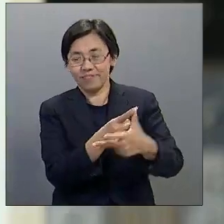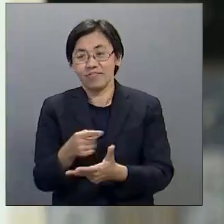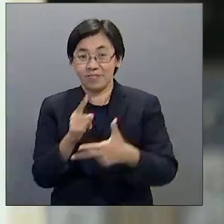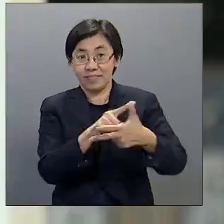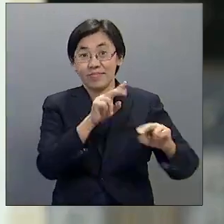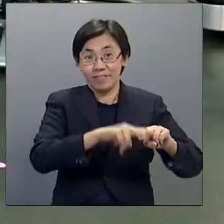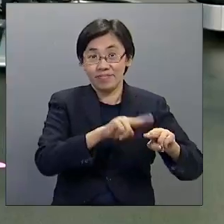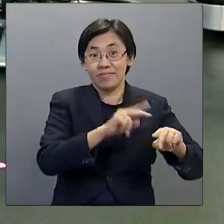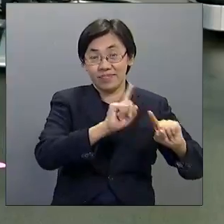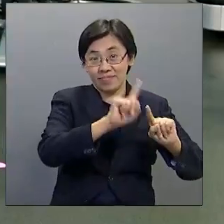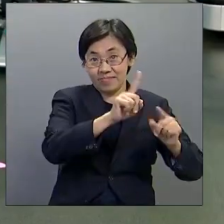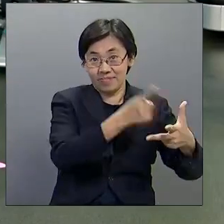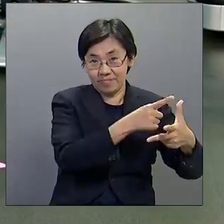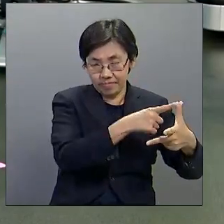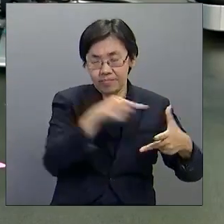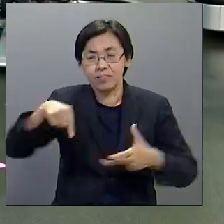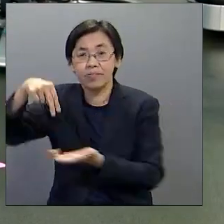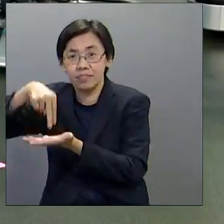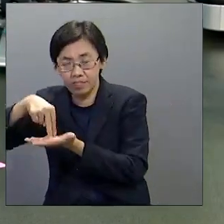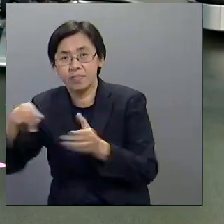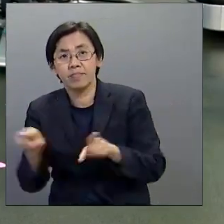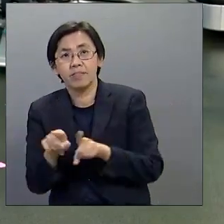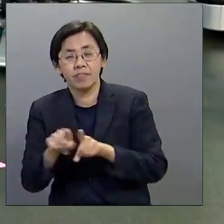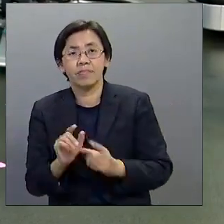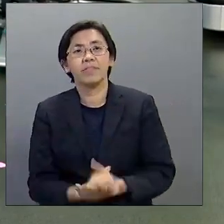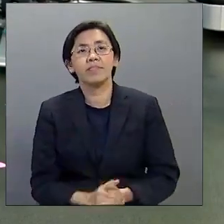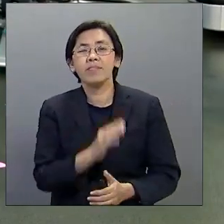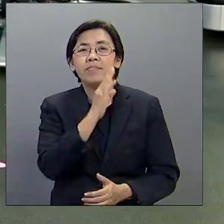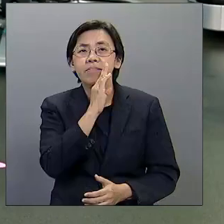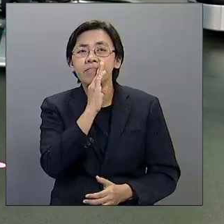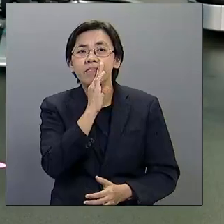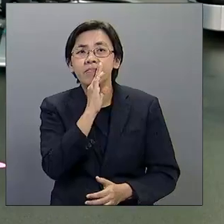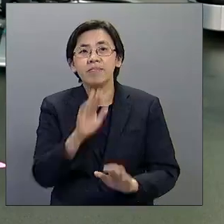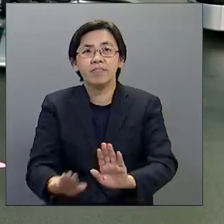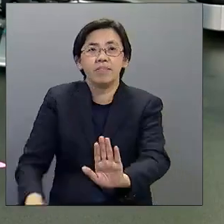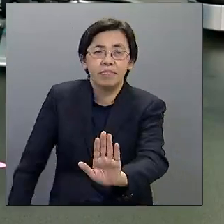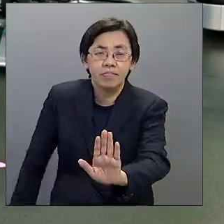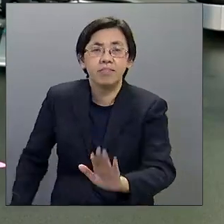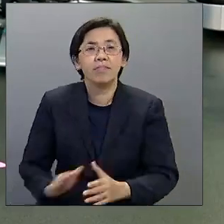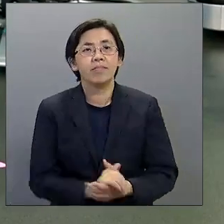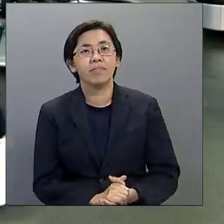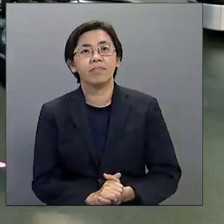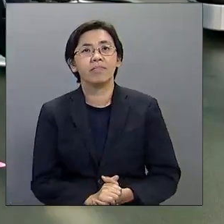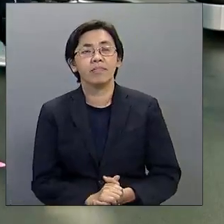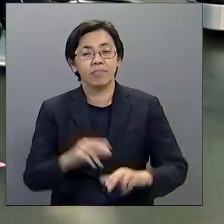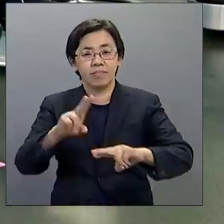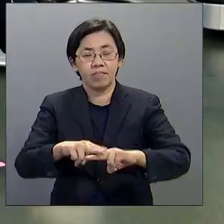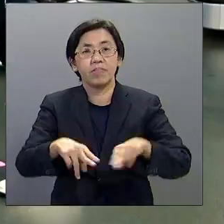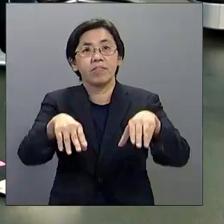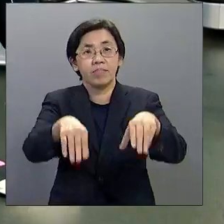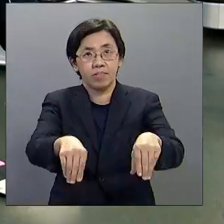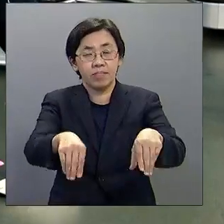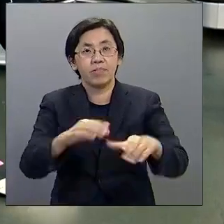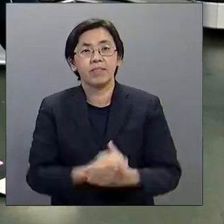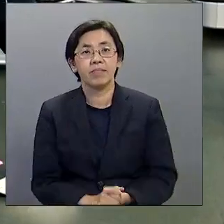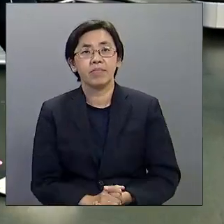ายืน ค่ะ ก็คือถ้าเราต้องการยืดข้างไหนนำขาข้างนั้นไปด้านหลังนะคะ สมมติของแถวข้างซ้าย ให้ขาเห